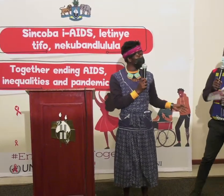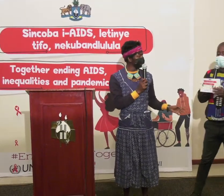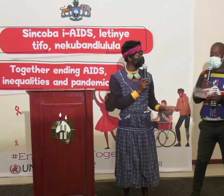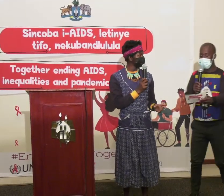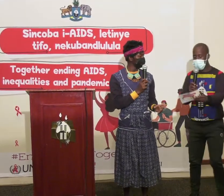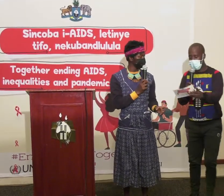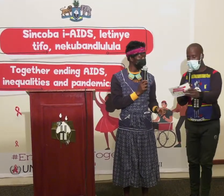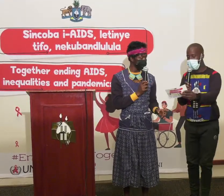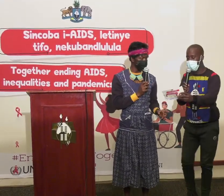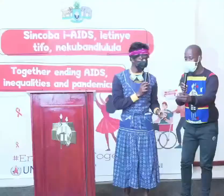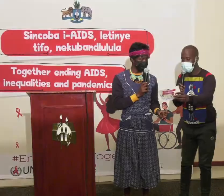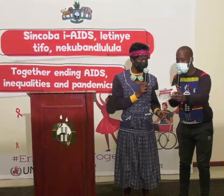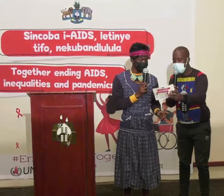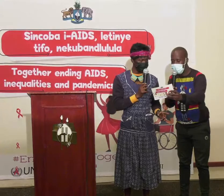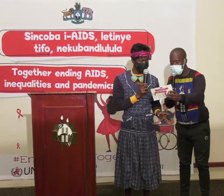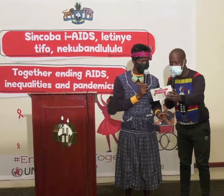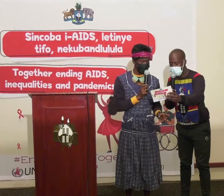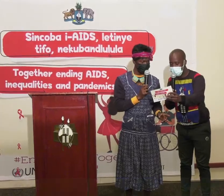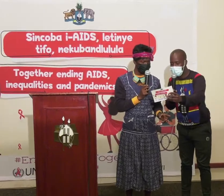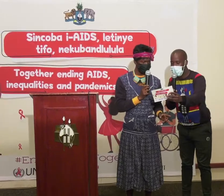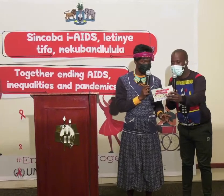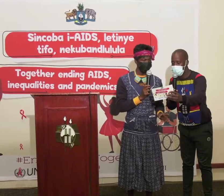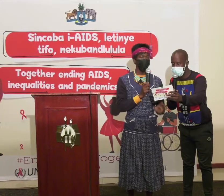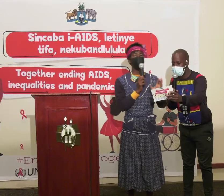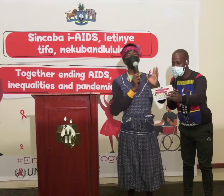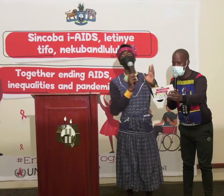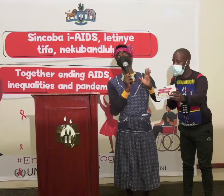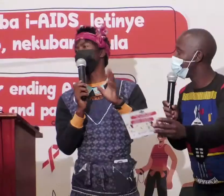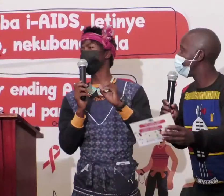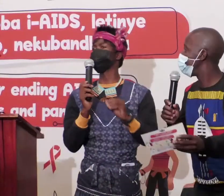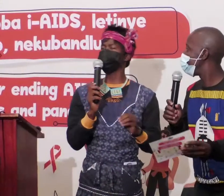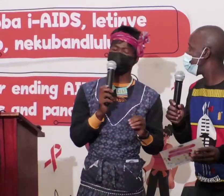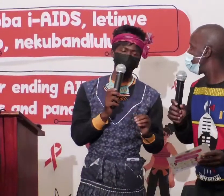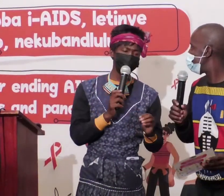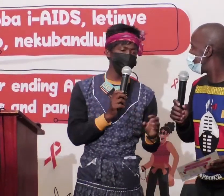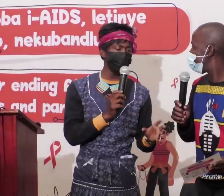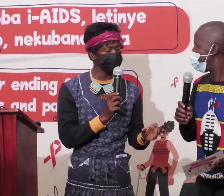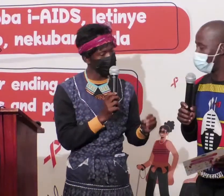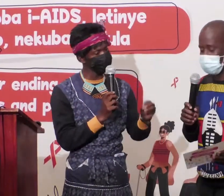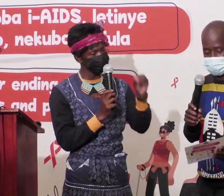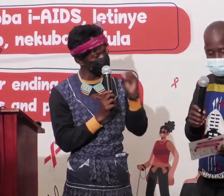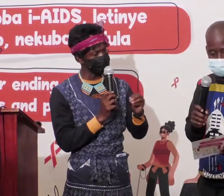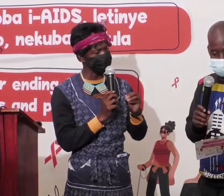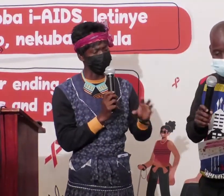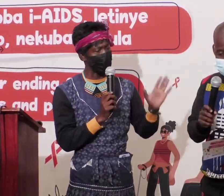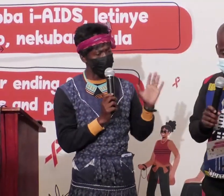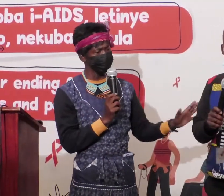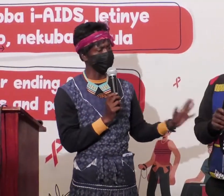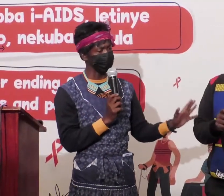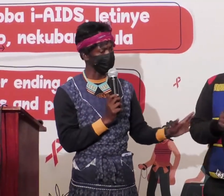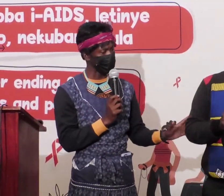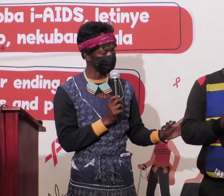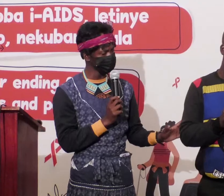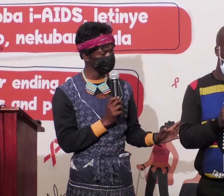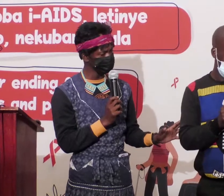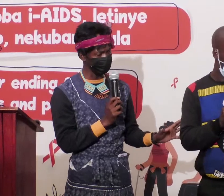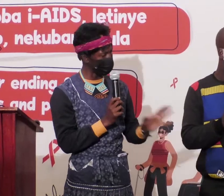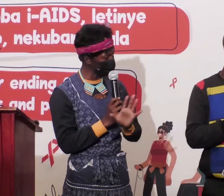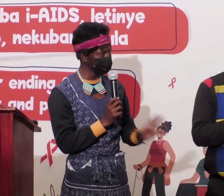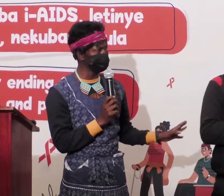Kanye. Gogo ngicela ungive buka la. Silive sesiachieve. Awunako sewuqale ukukhuluma na uthi silive hayi